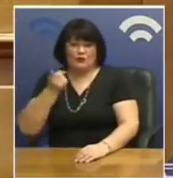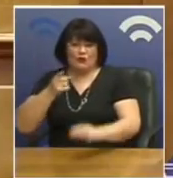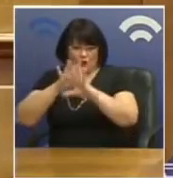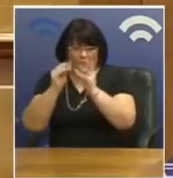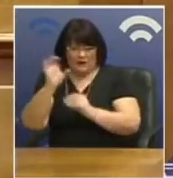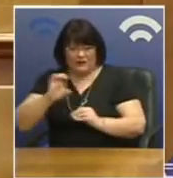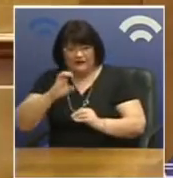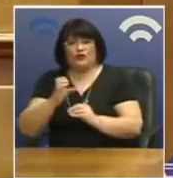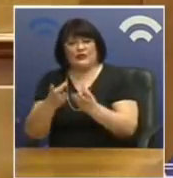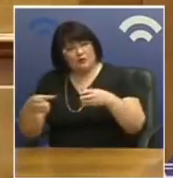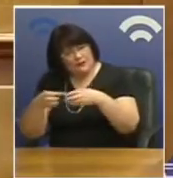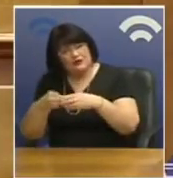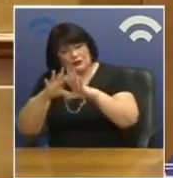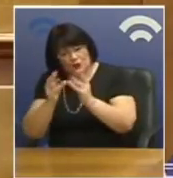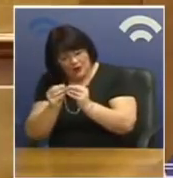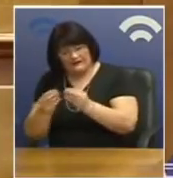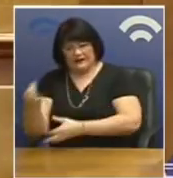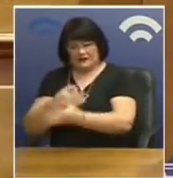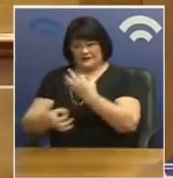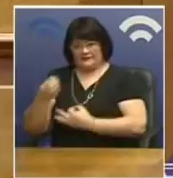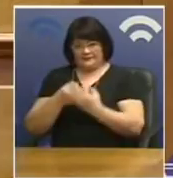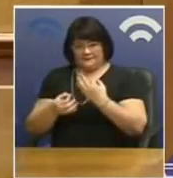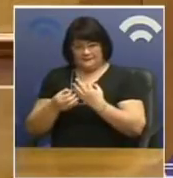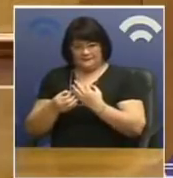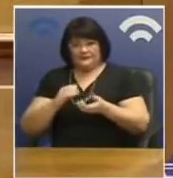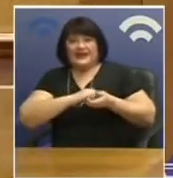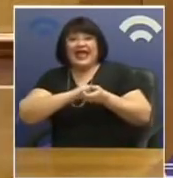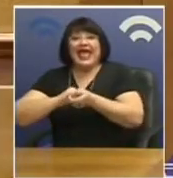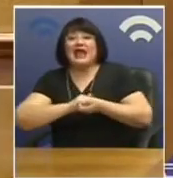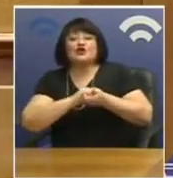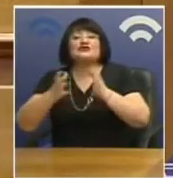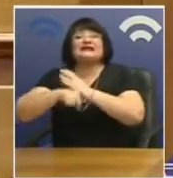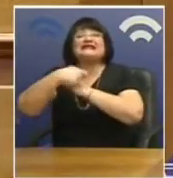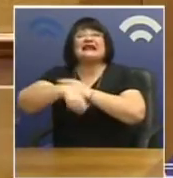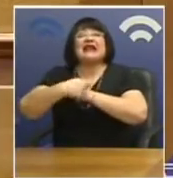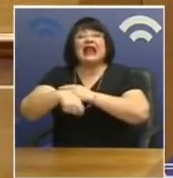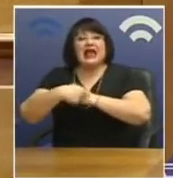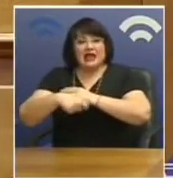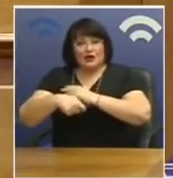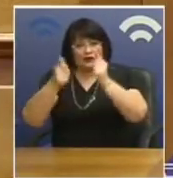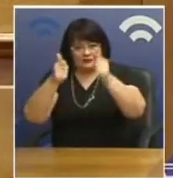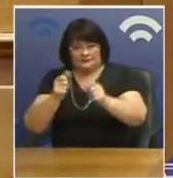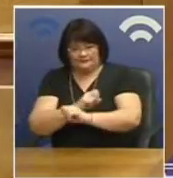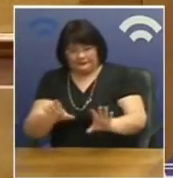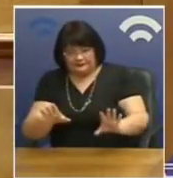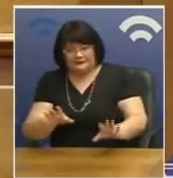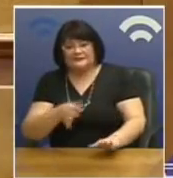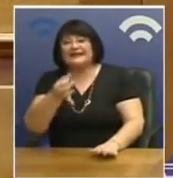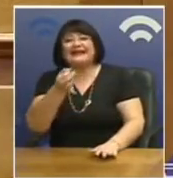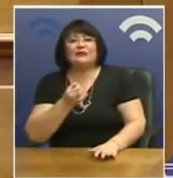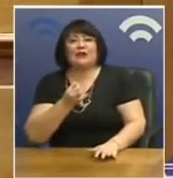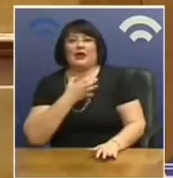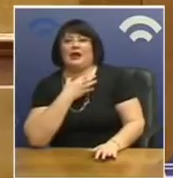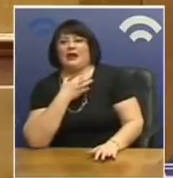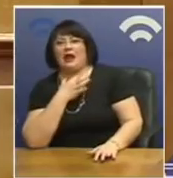μόνο μετά από μία ανακοίνωση της Ένωσης Αγγελέων Ελλάδας. Και τι έκαναν, έθεσαν την ανάγκη